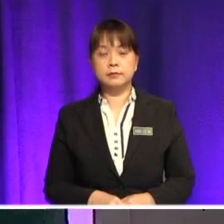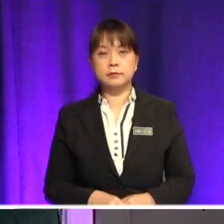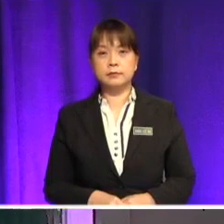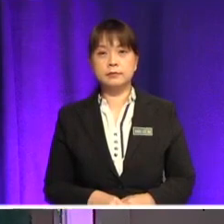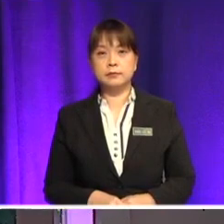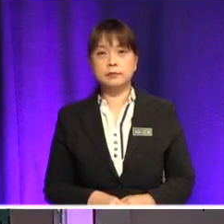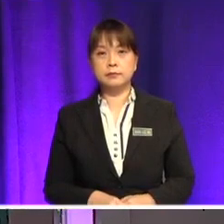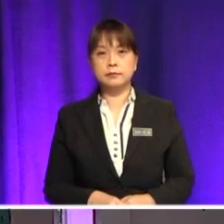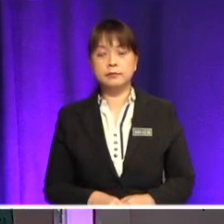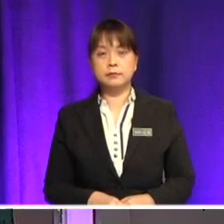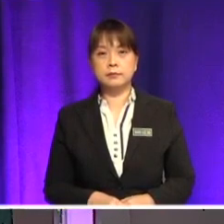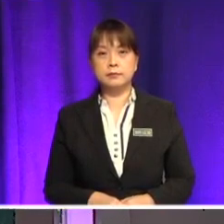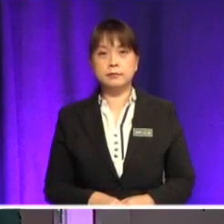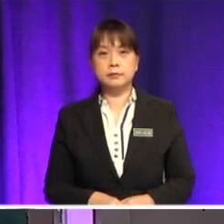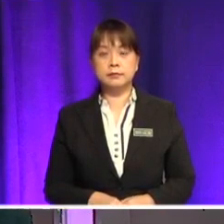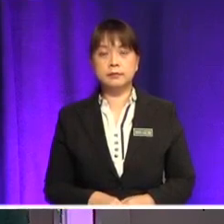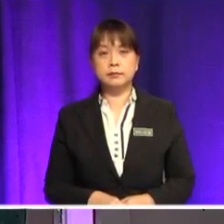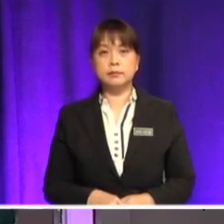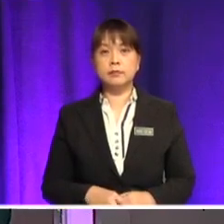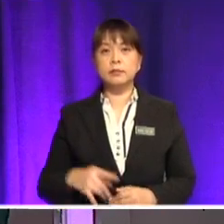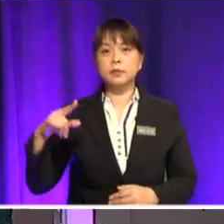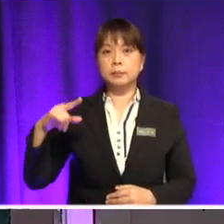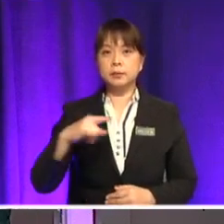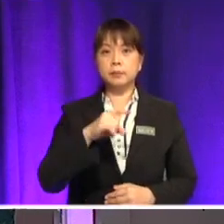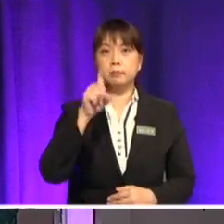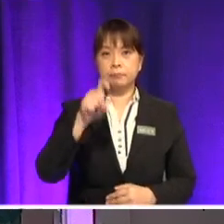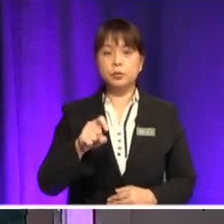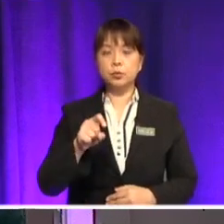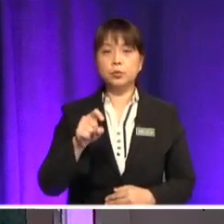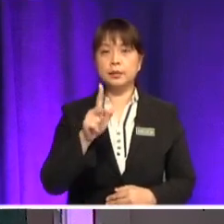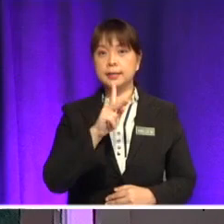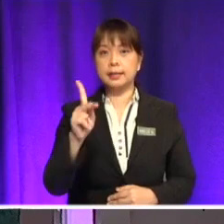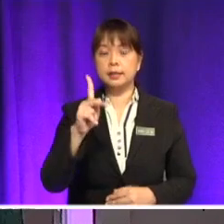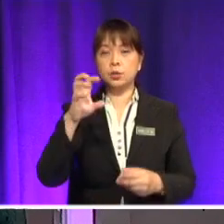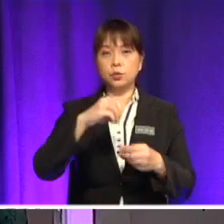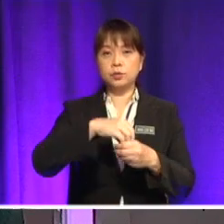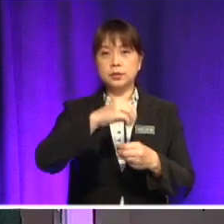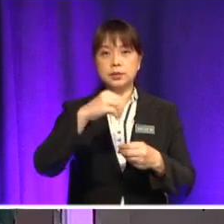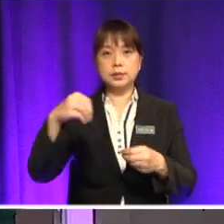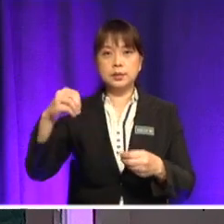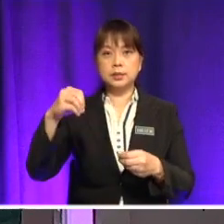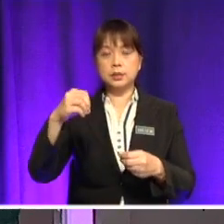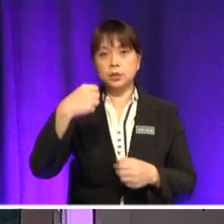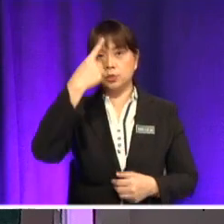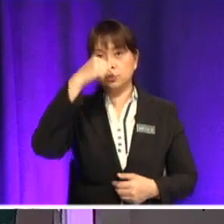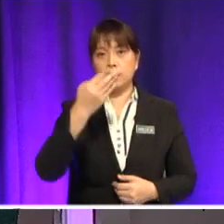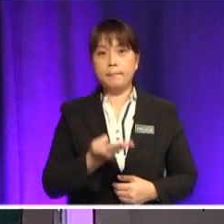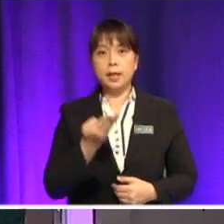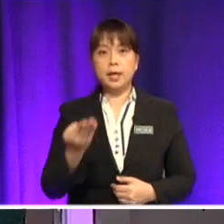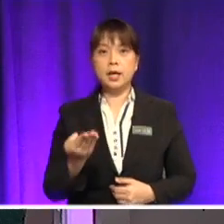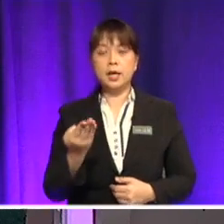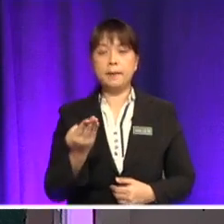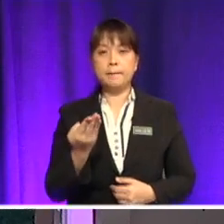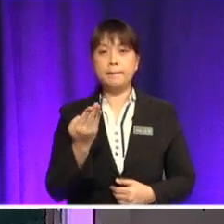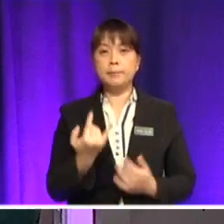dan kapal terbang memerlukan oksigen dari emosfera untuk bahan bakar oke